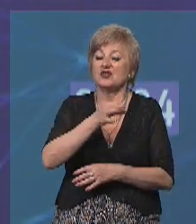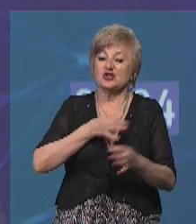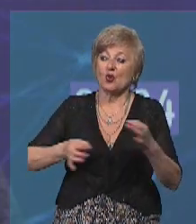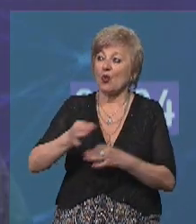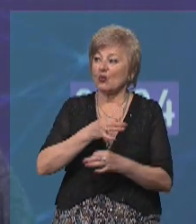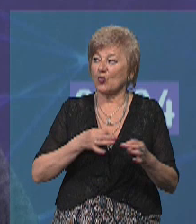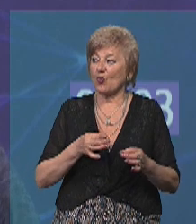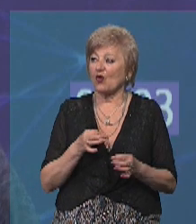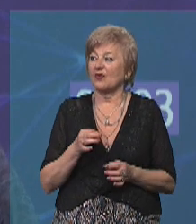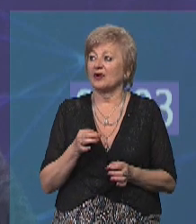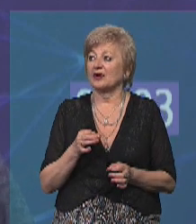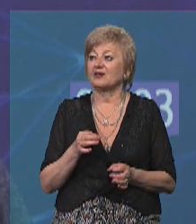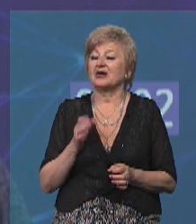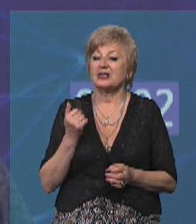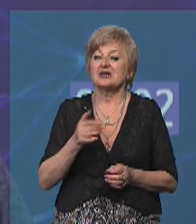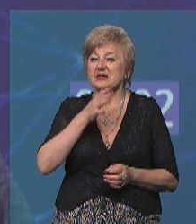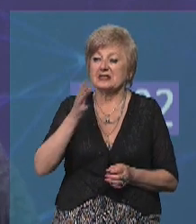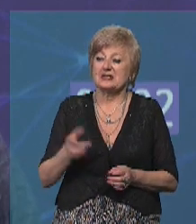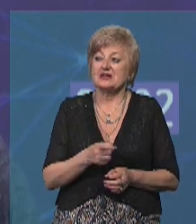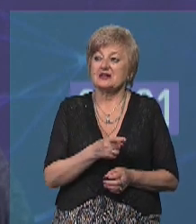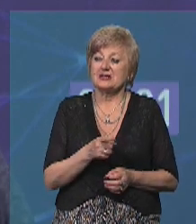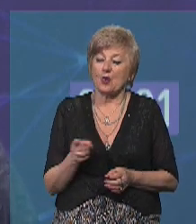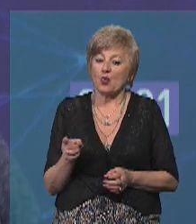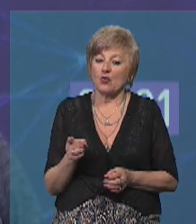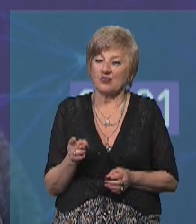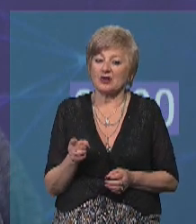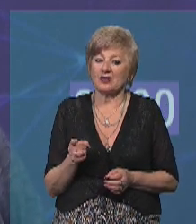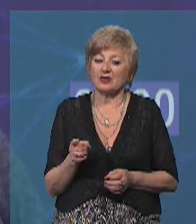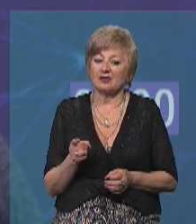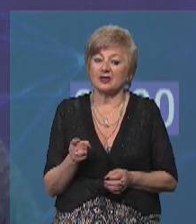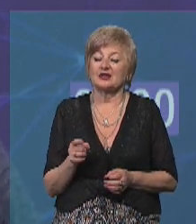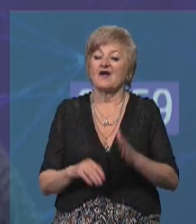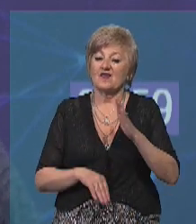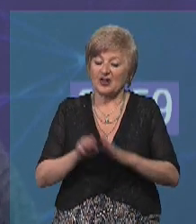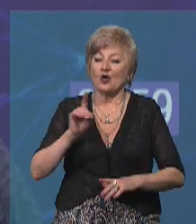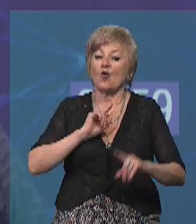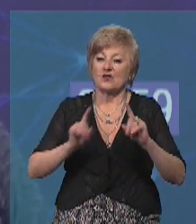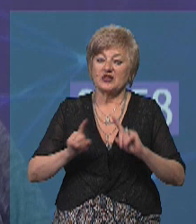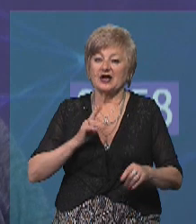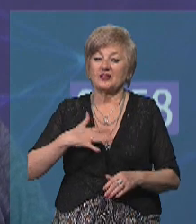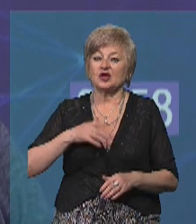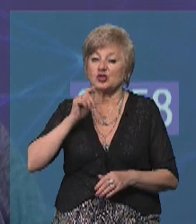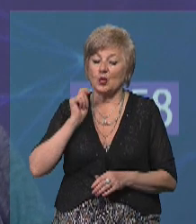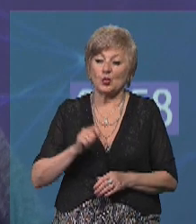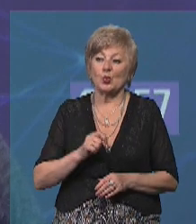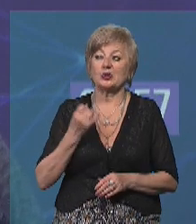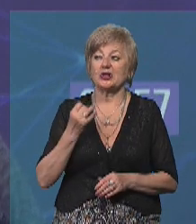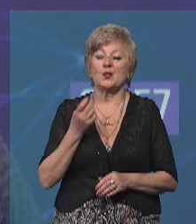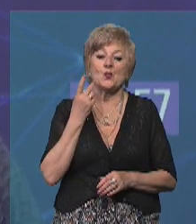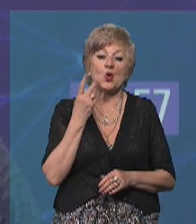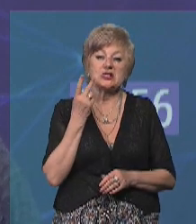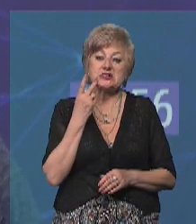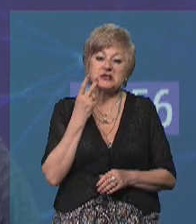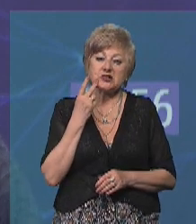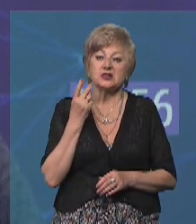навіть за 5 років каденції Верховної Ради нашої України. От, і постійно